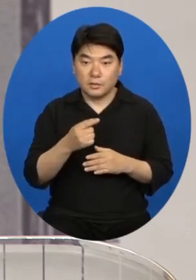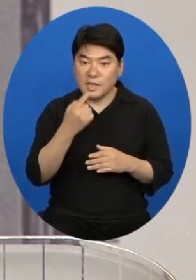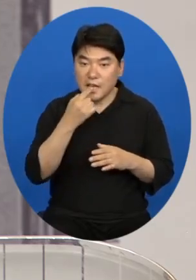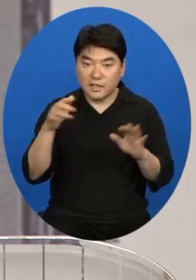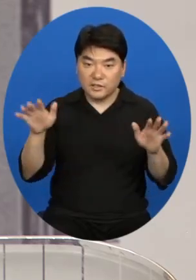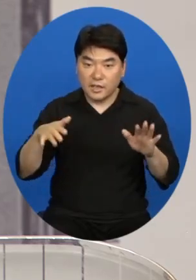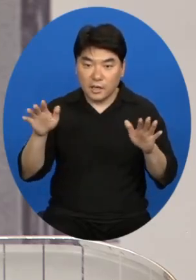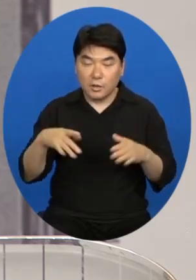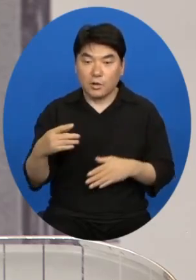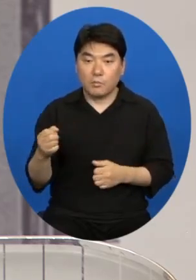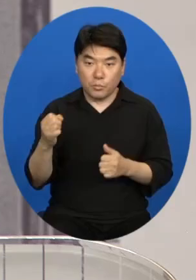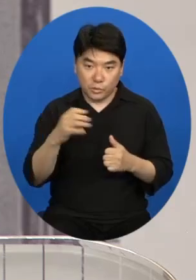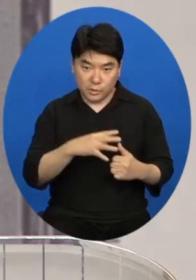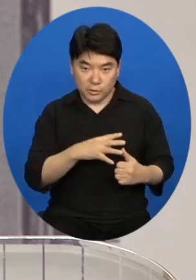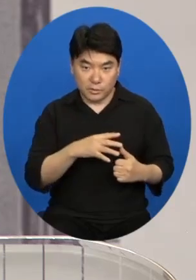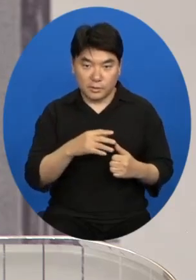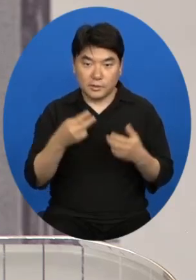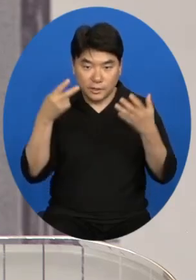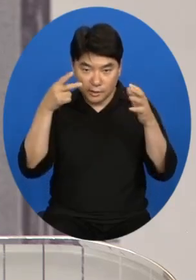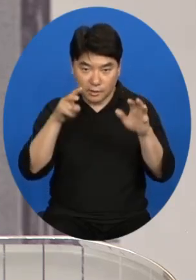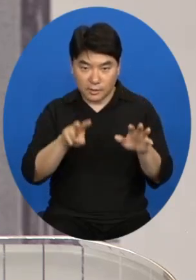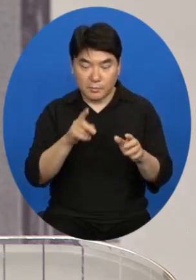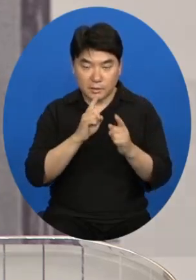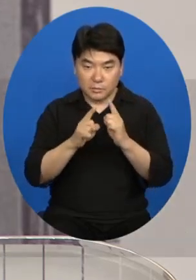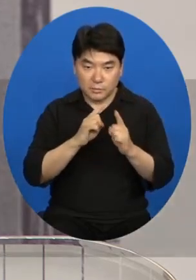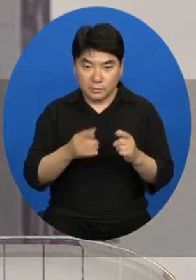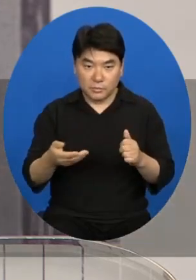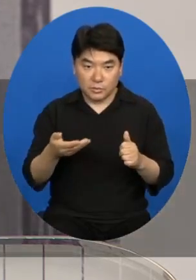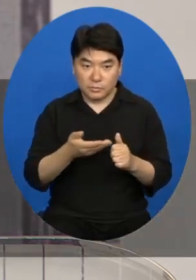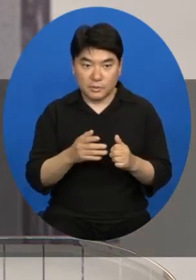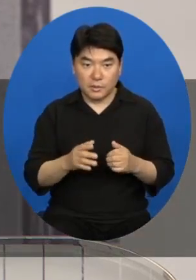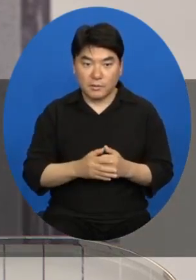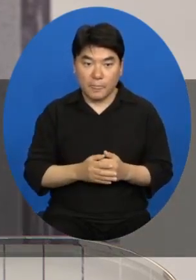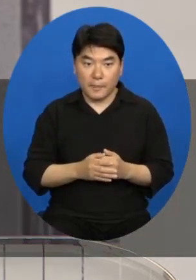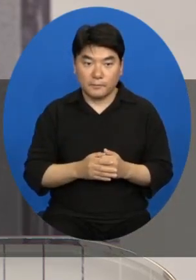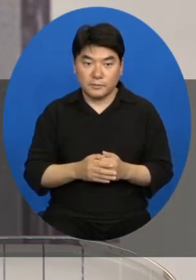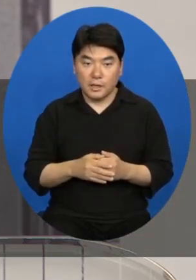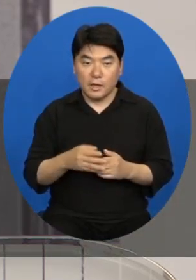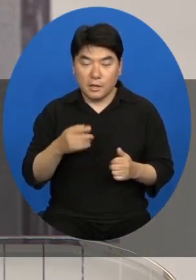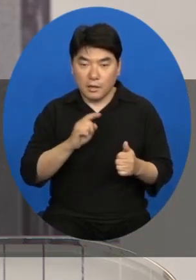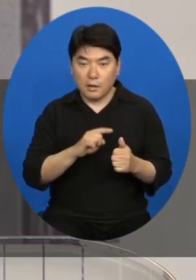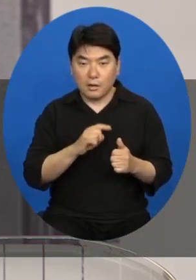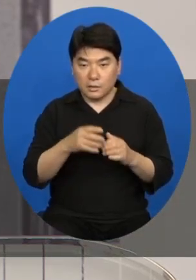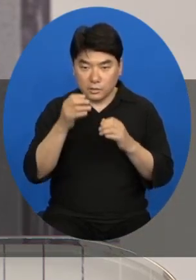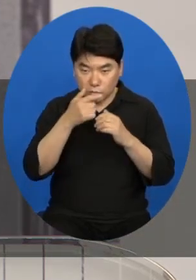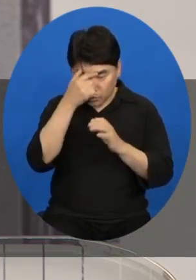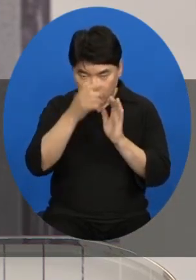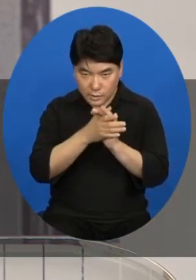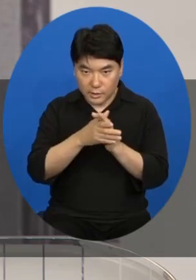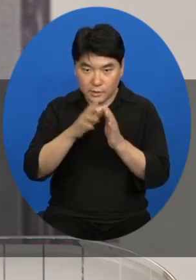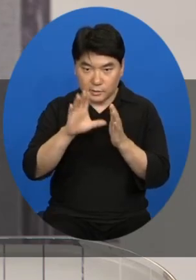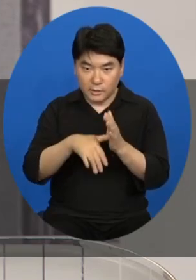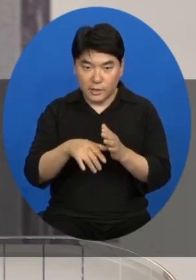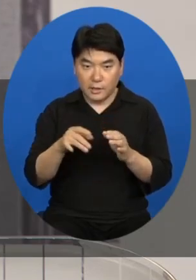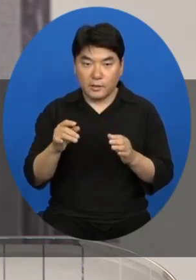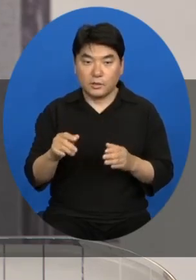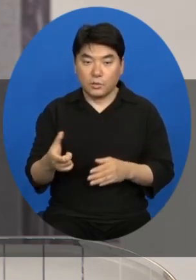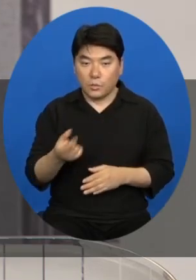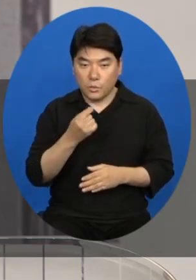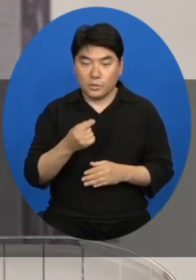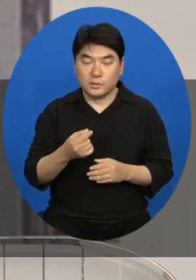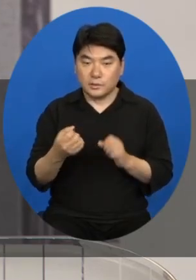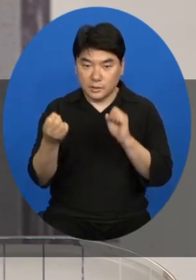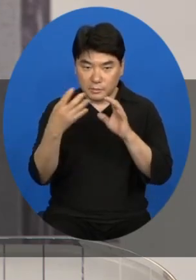보내셔서 다니엘에게 말씀을 하시는 거예요. 23절에 보니까 내가 간구하자마자 곧 응답이 있었다. 그